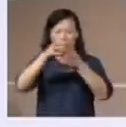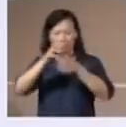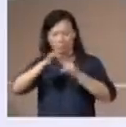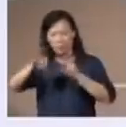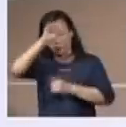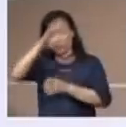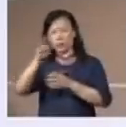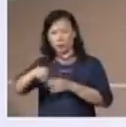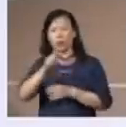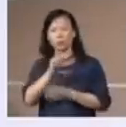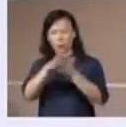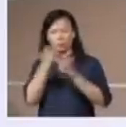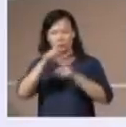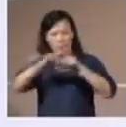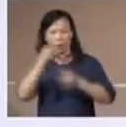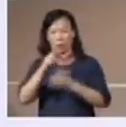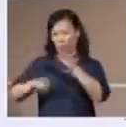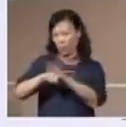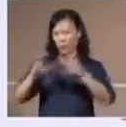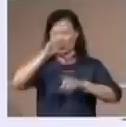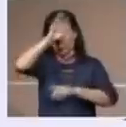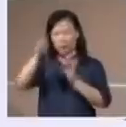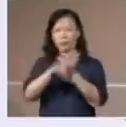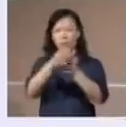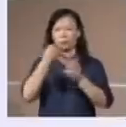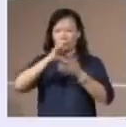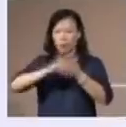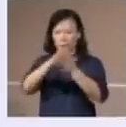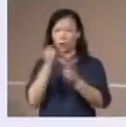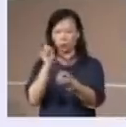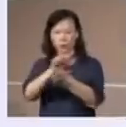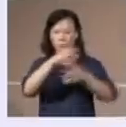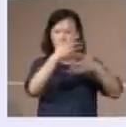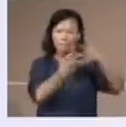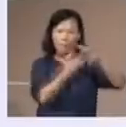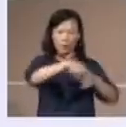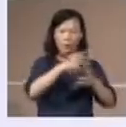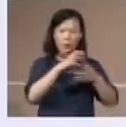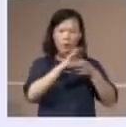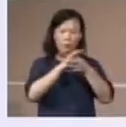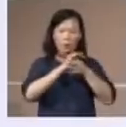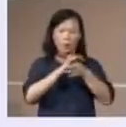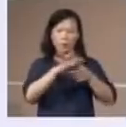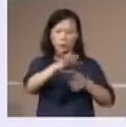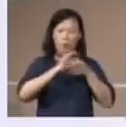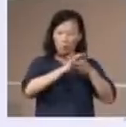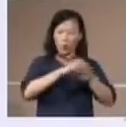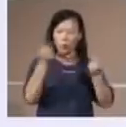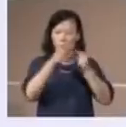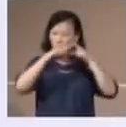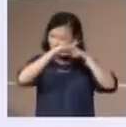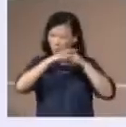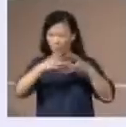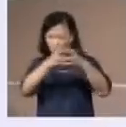进党来讲，最大的反对党，你一定爱吼加强甲美国。哦，记者的，你的研究团队，